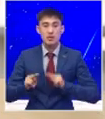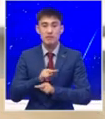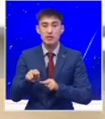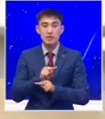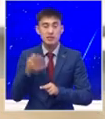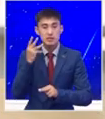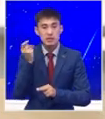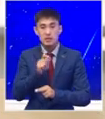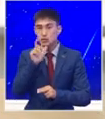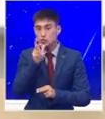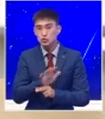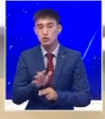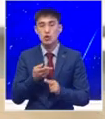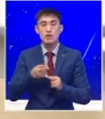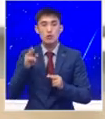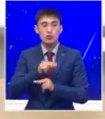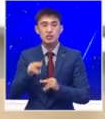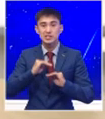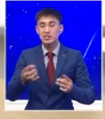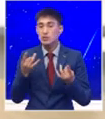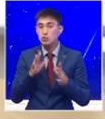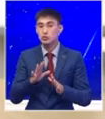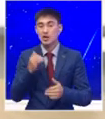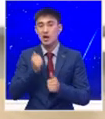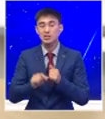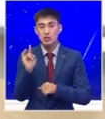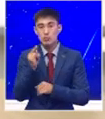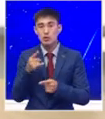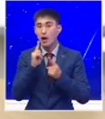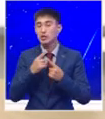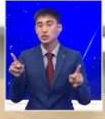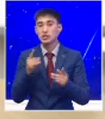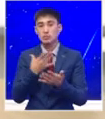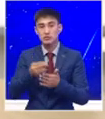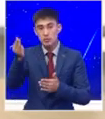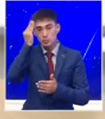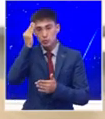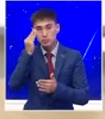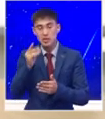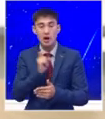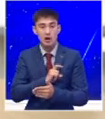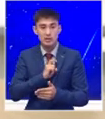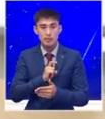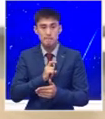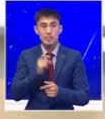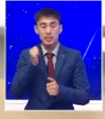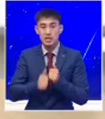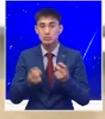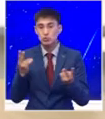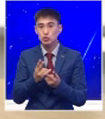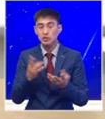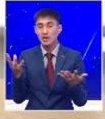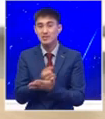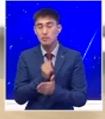никогда не бывает скучным учить детей не просто каждый ребёнок отличается по своим способностям характеру каждому нужно